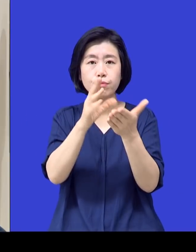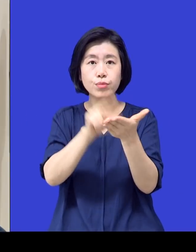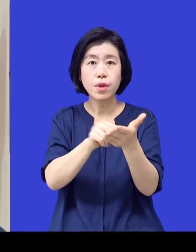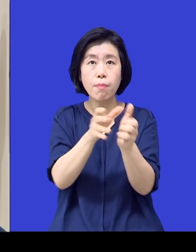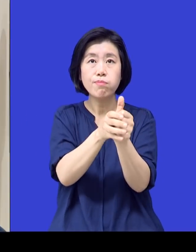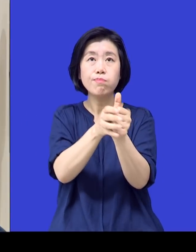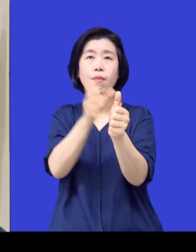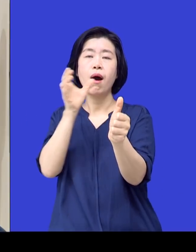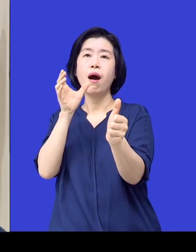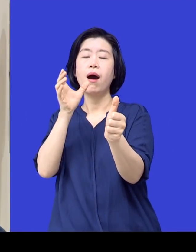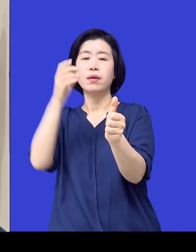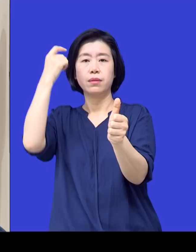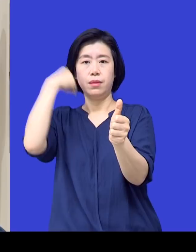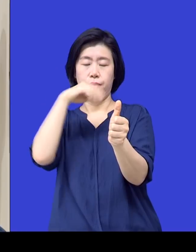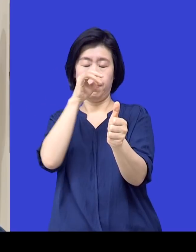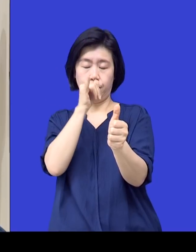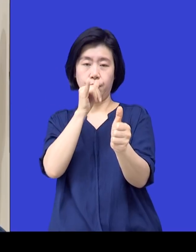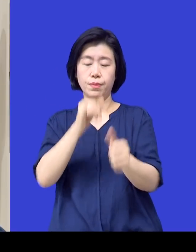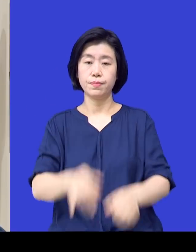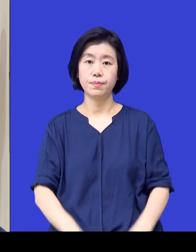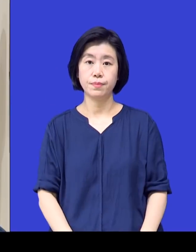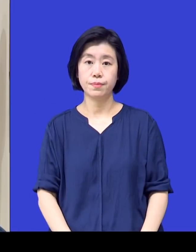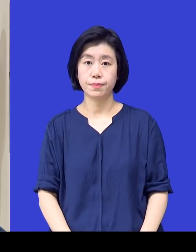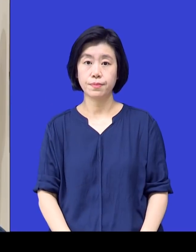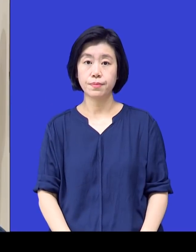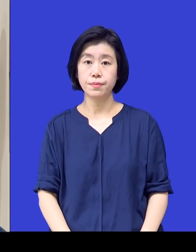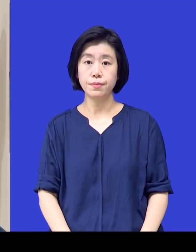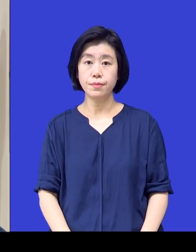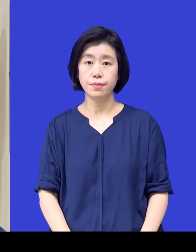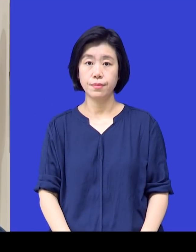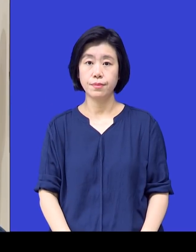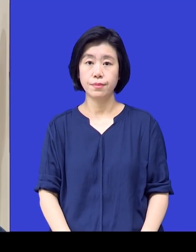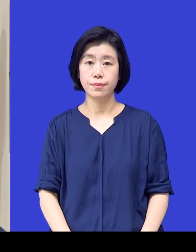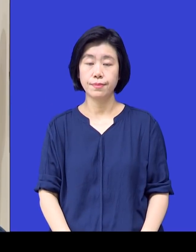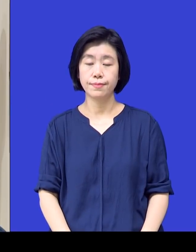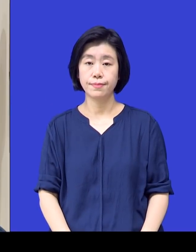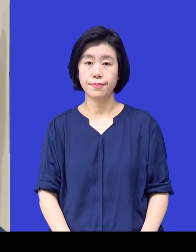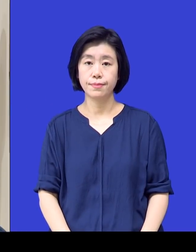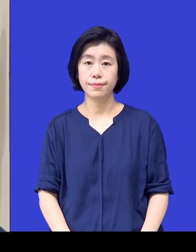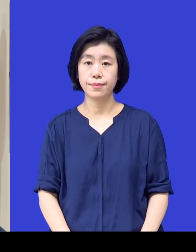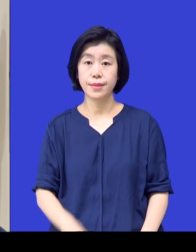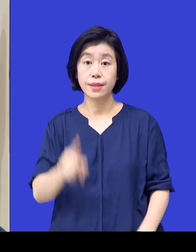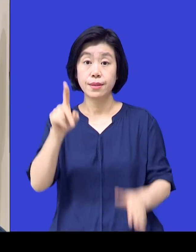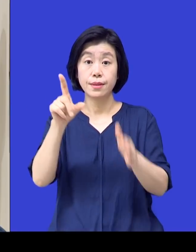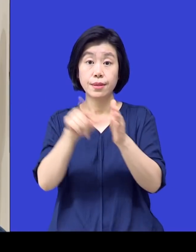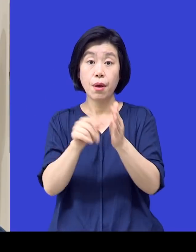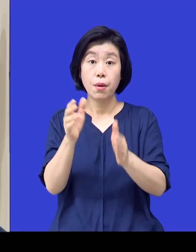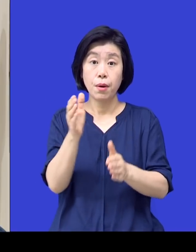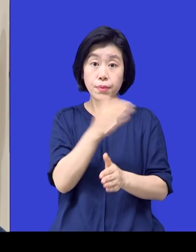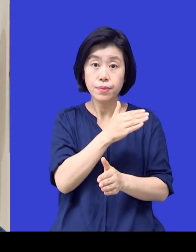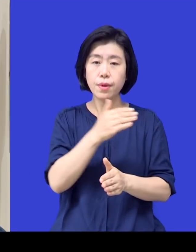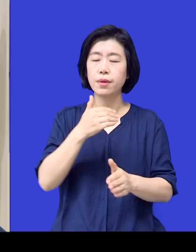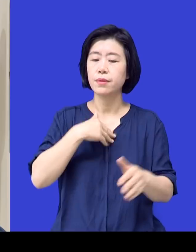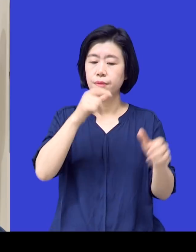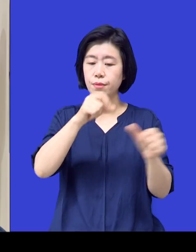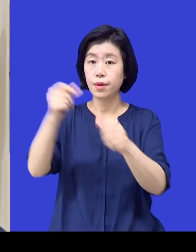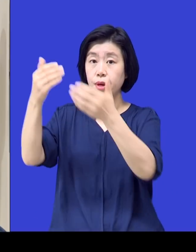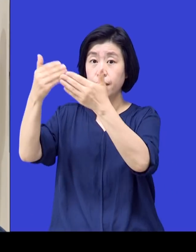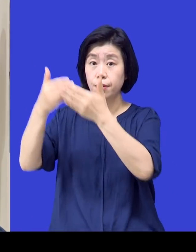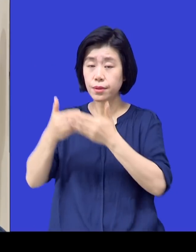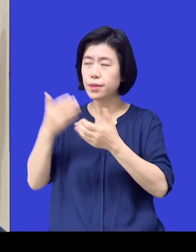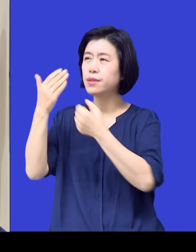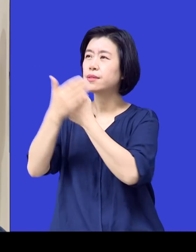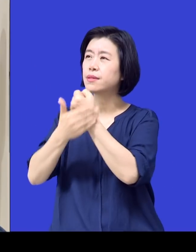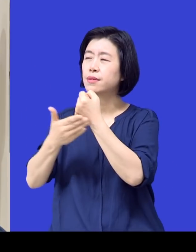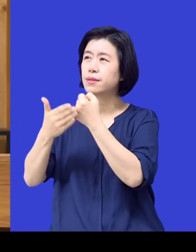그러면서 그 전까지의 이 죄인으로서 포기한 하나님 앞에서의 눈물이 나를 구원해 주신 하나님의 은혜의